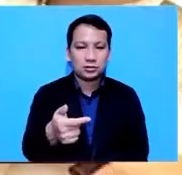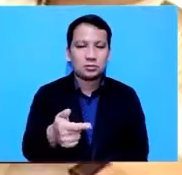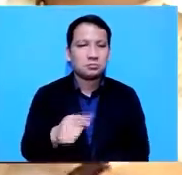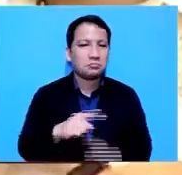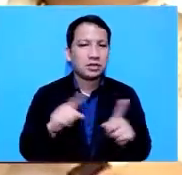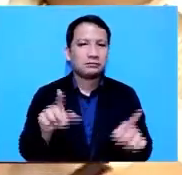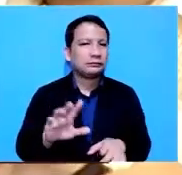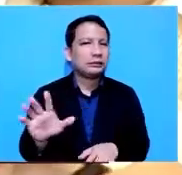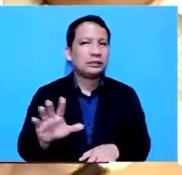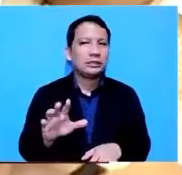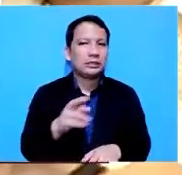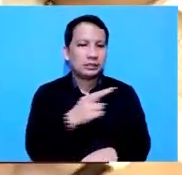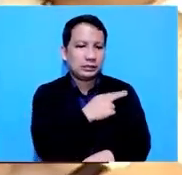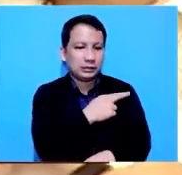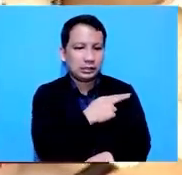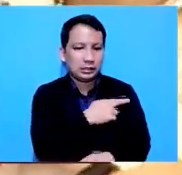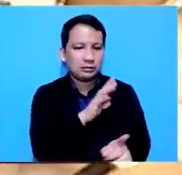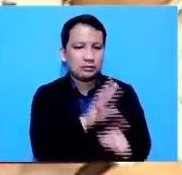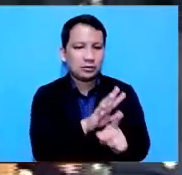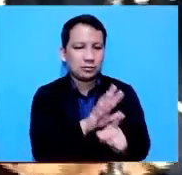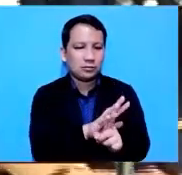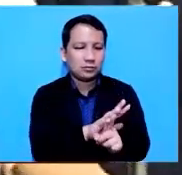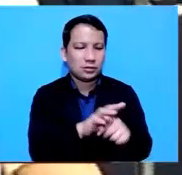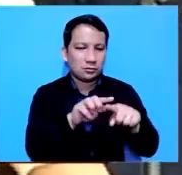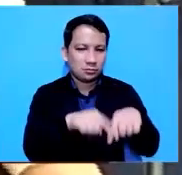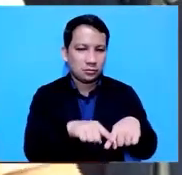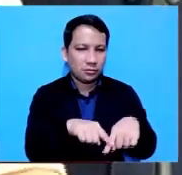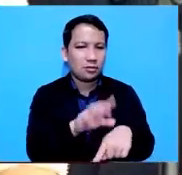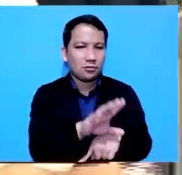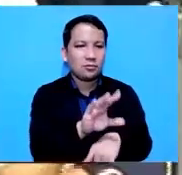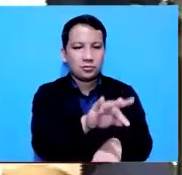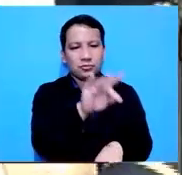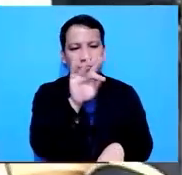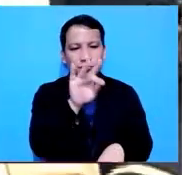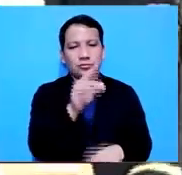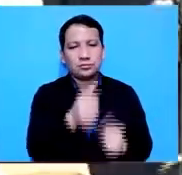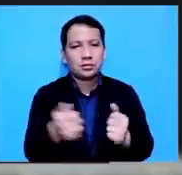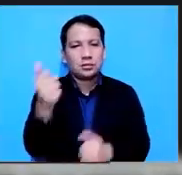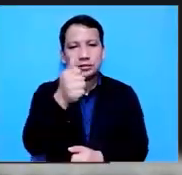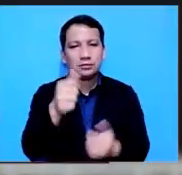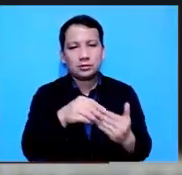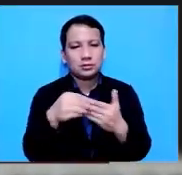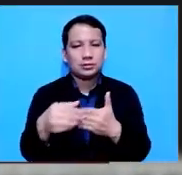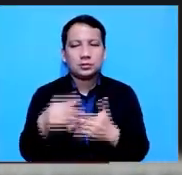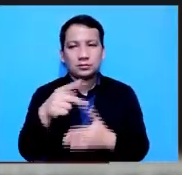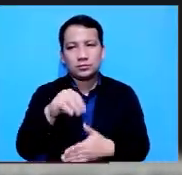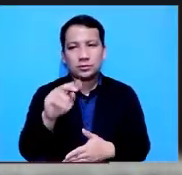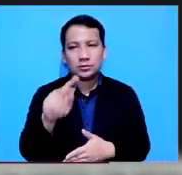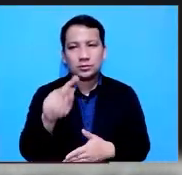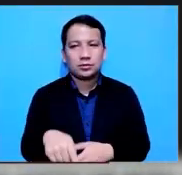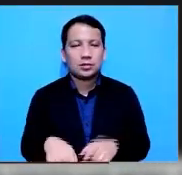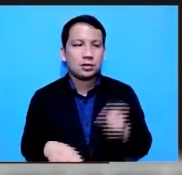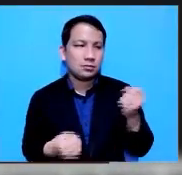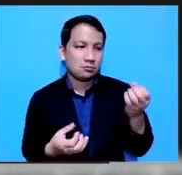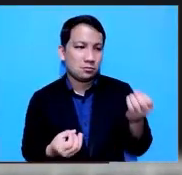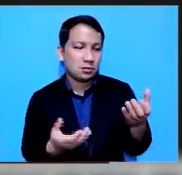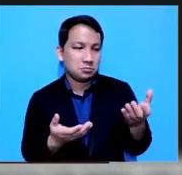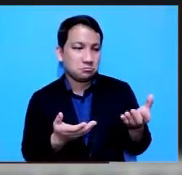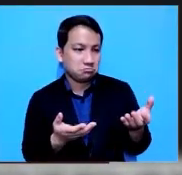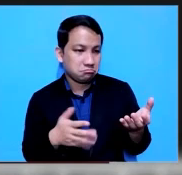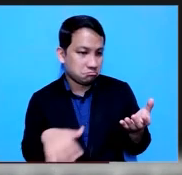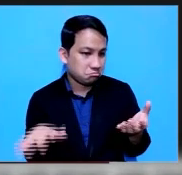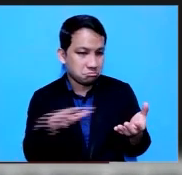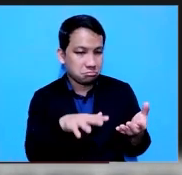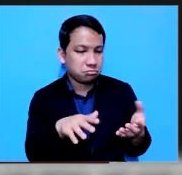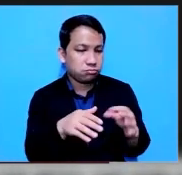lang rango o popularidad ang kanya naging basehan sa pagpili sa pinuno ng PNP. Dahil nga maraming nangyayari